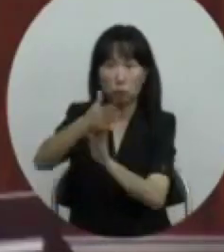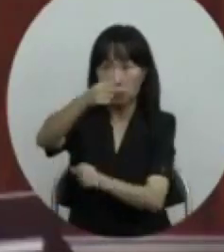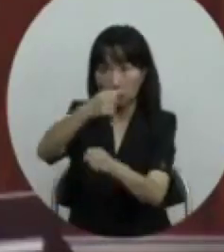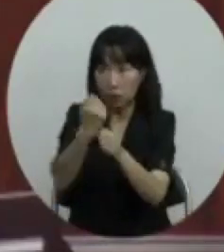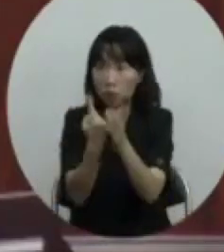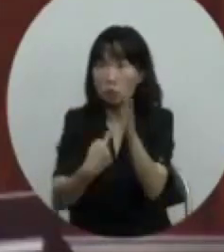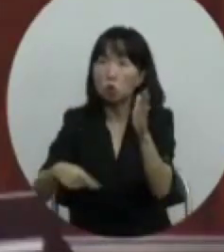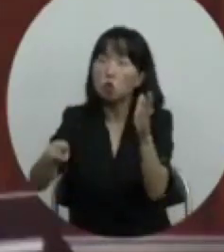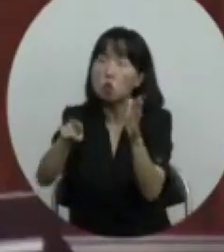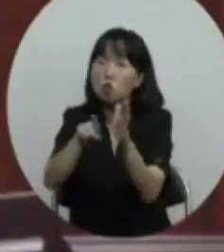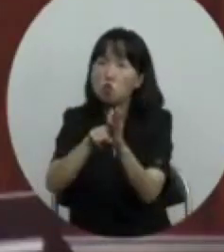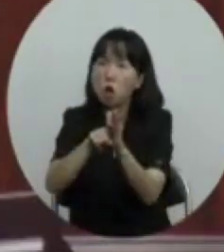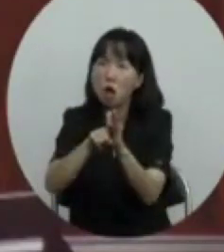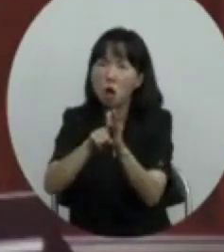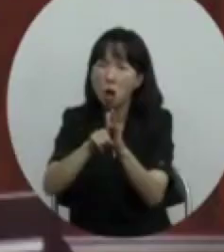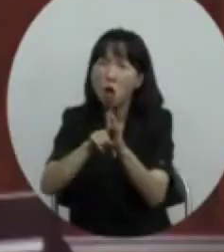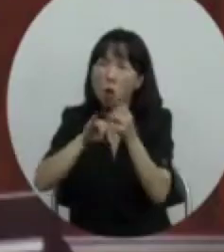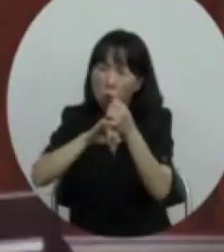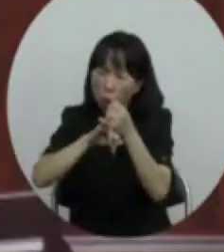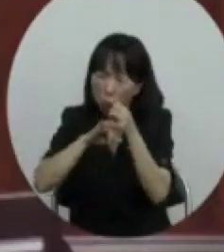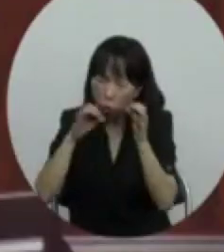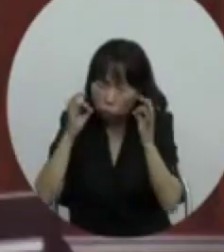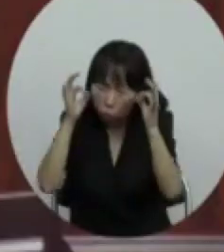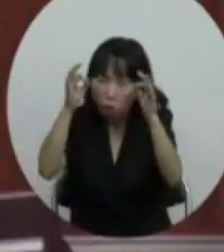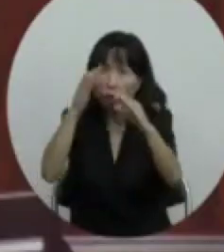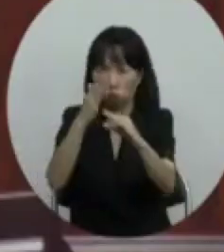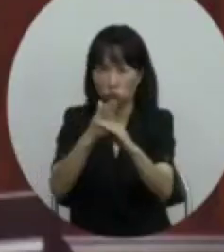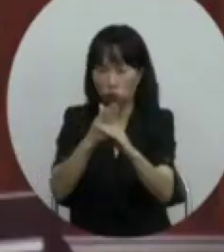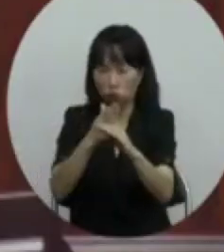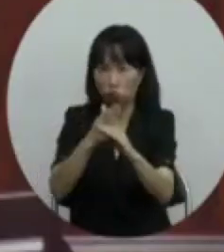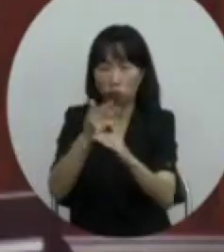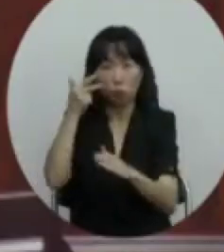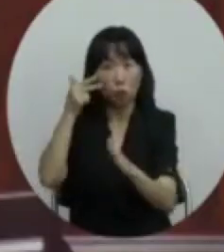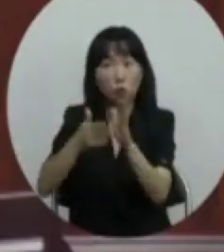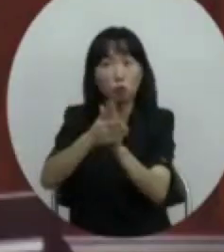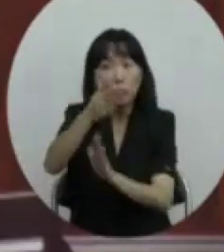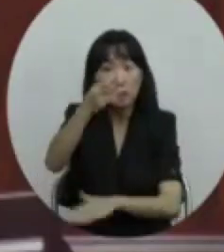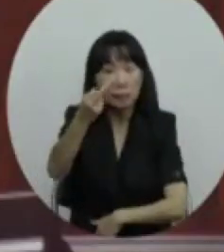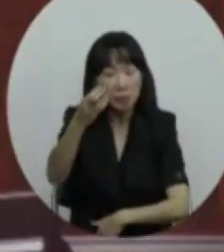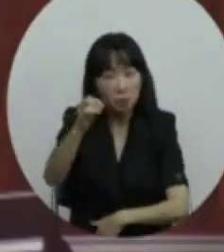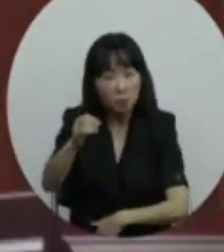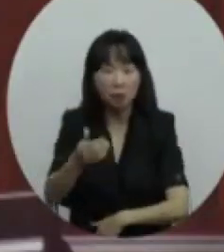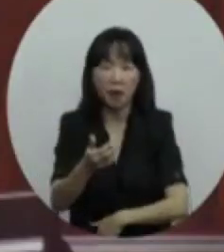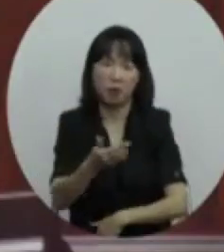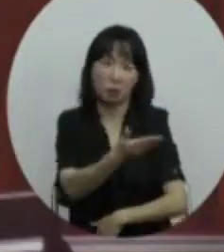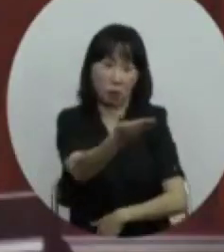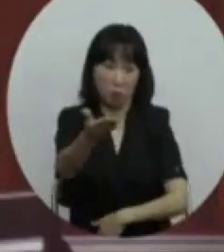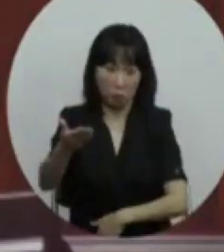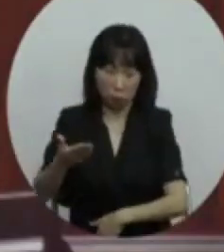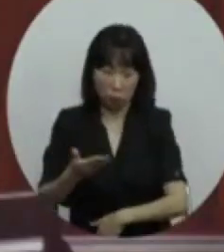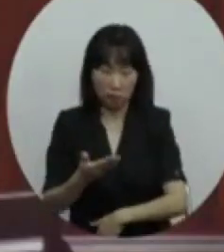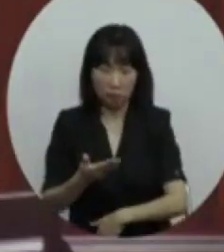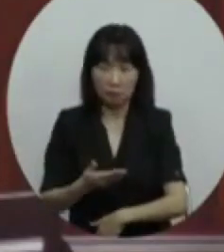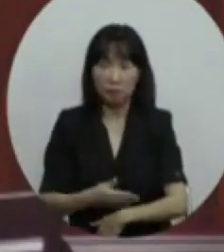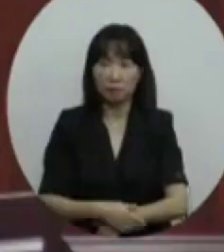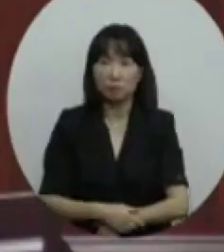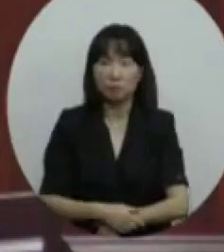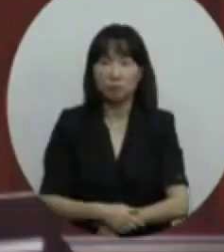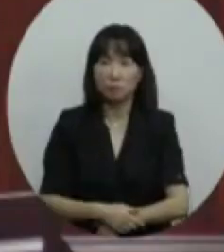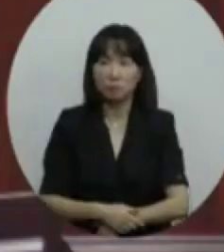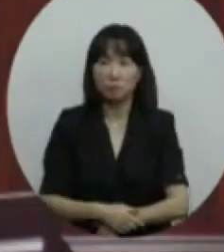위해 최선을 다하고 있습니다. 사랑하는 12만 여주시민 여러분,